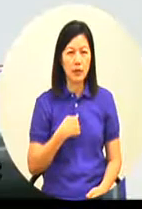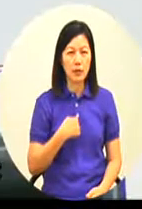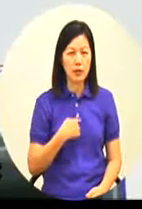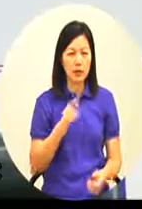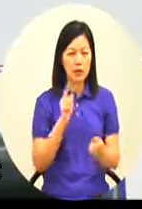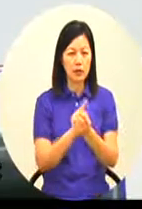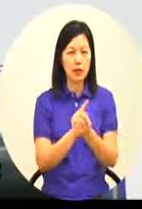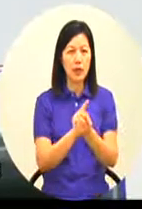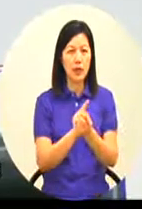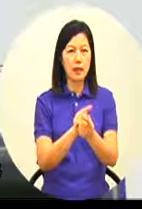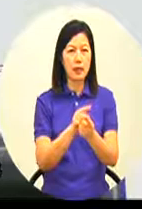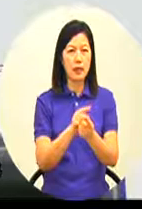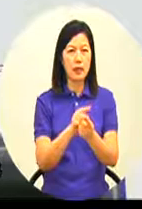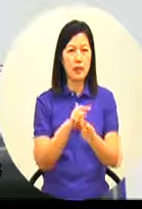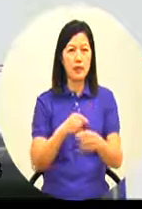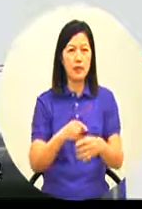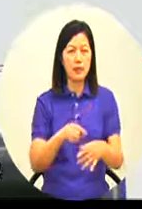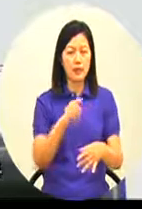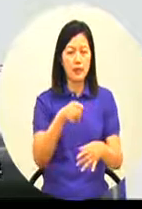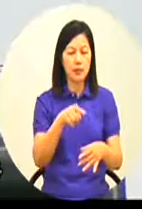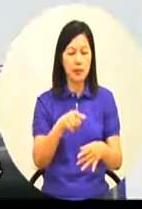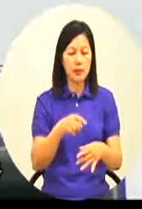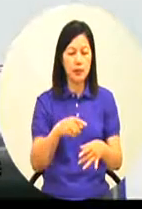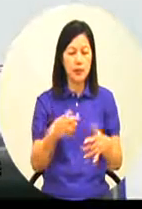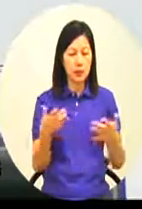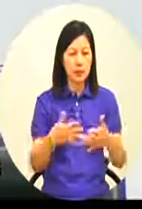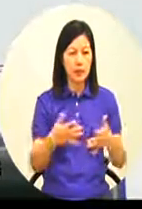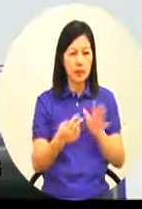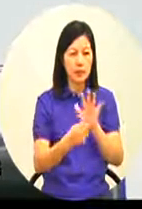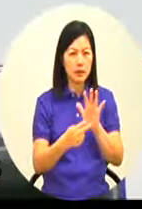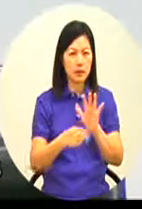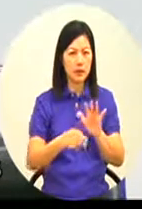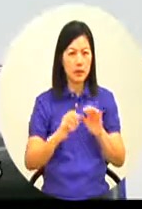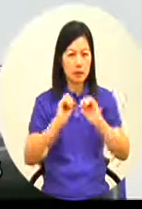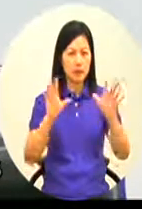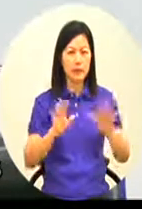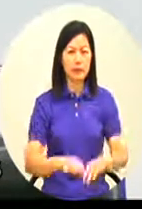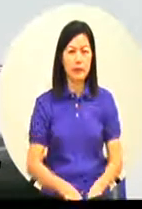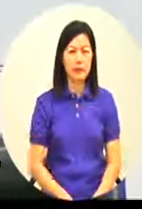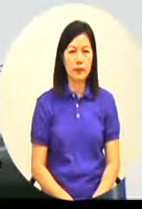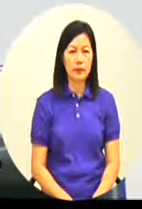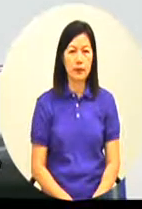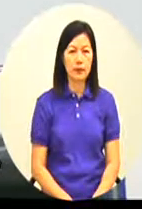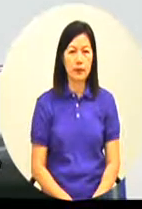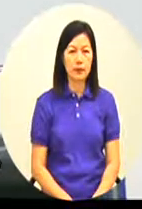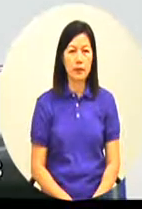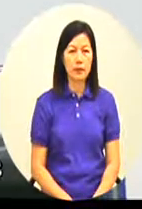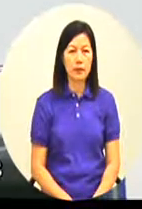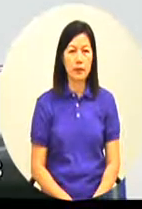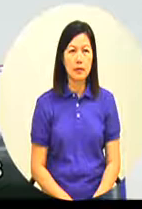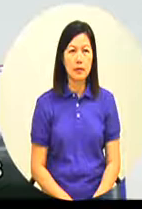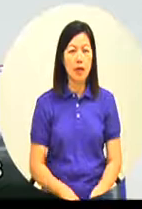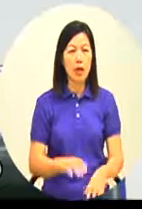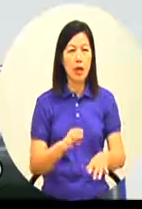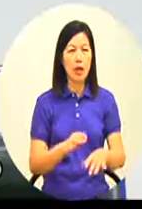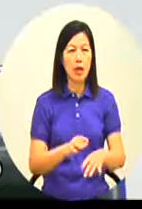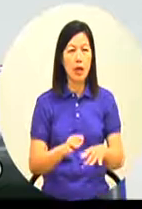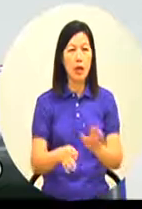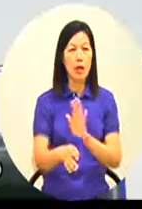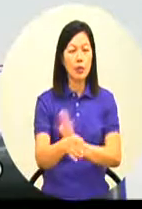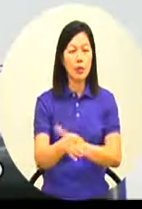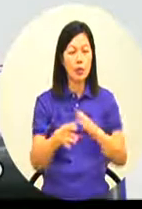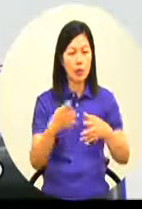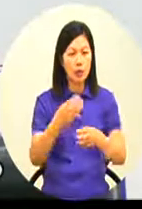个问题哈，那简单跟各位来说明一下。那我想就右昌最近碰到的问题来讲